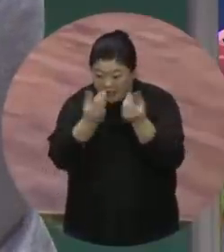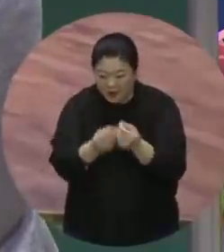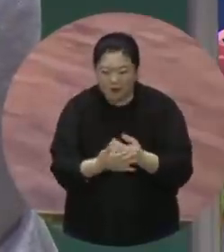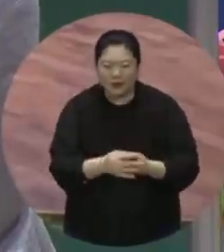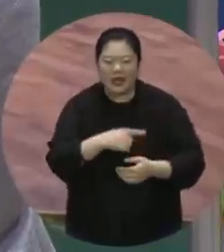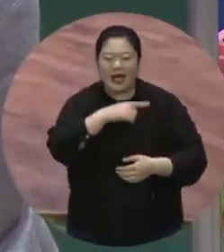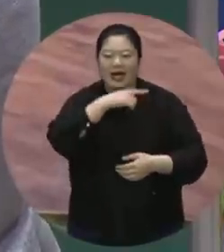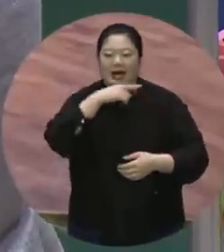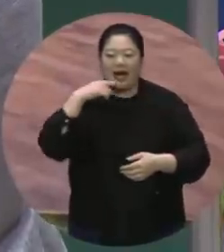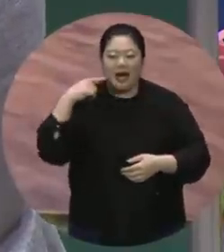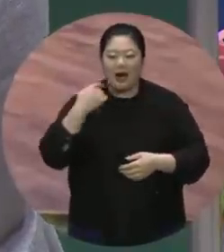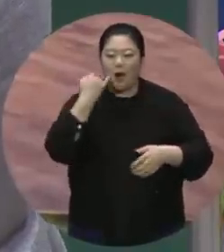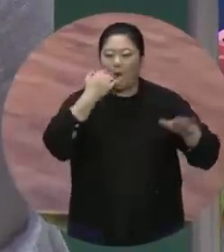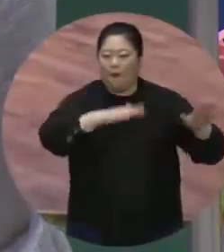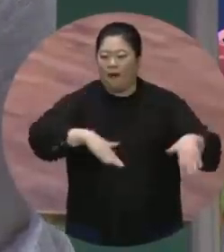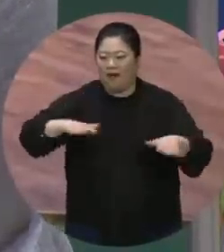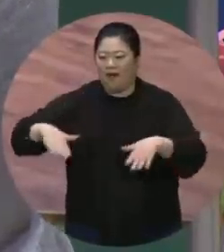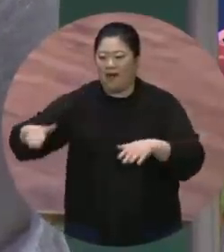사건,